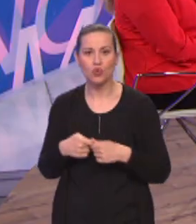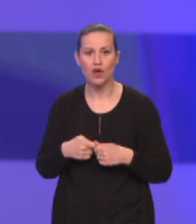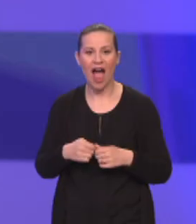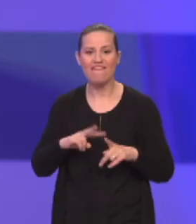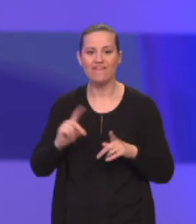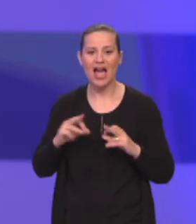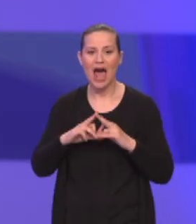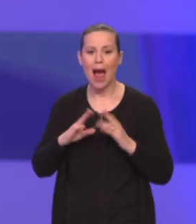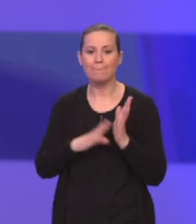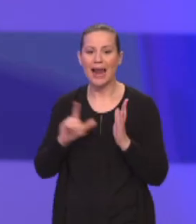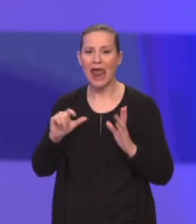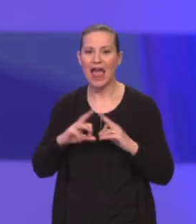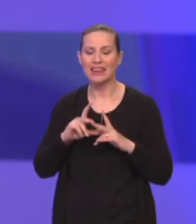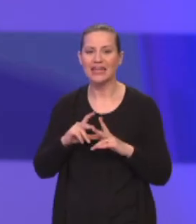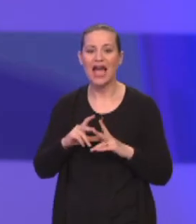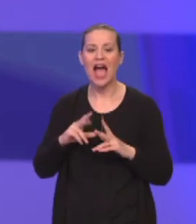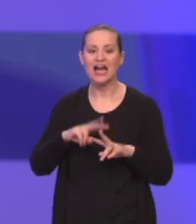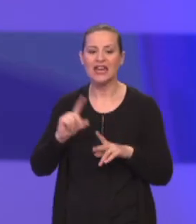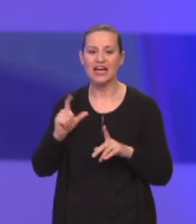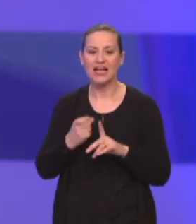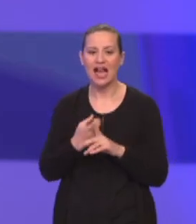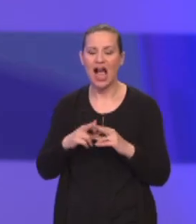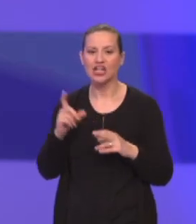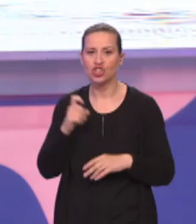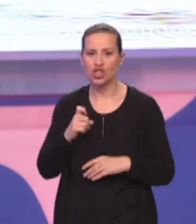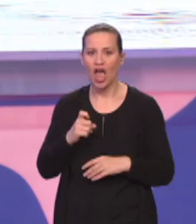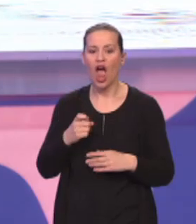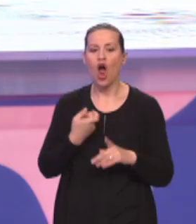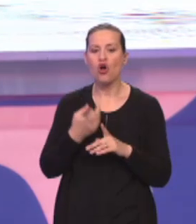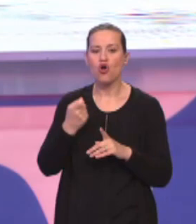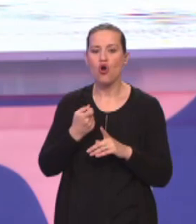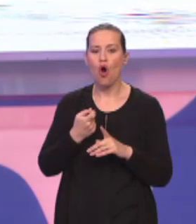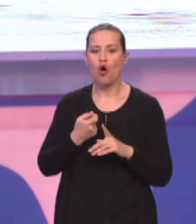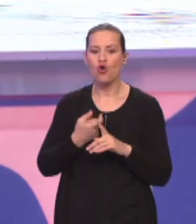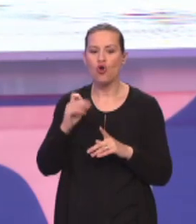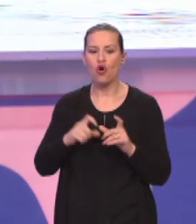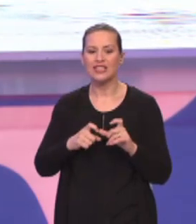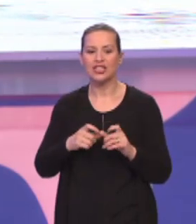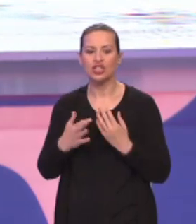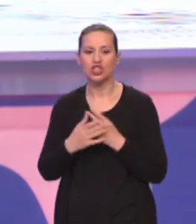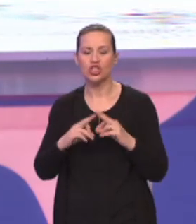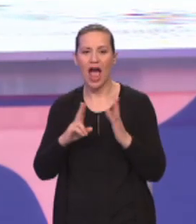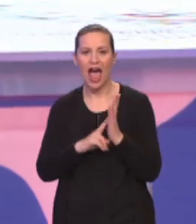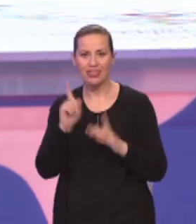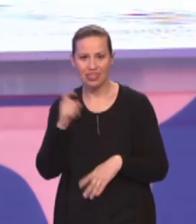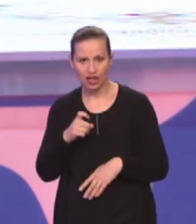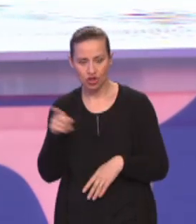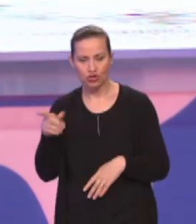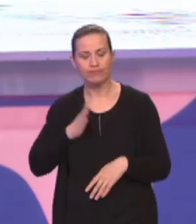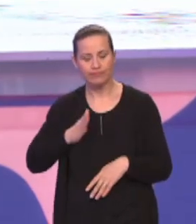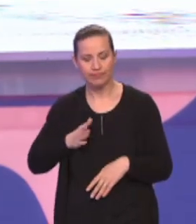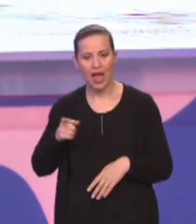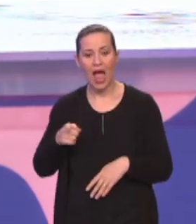Nives Koko-Žanić je s nama. Odmah na samom početku, evo, nadovežite se, malo su nam i suze krenule jer smo prepoznali